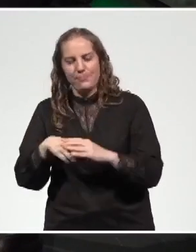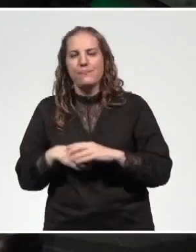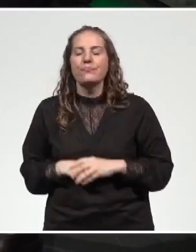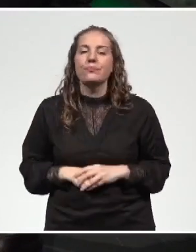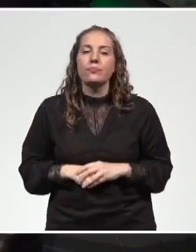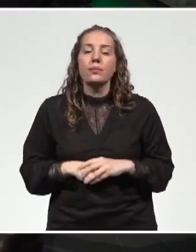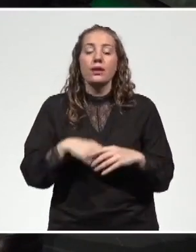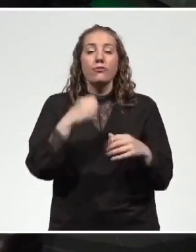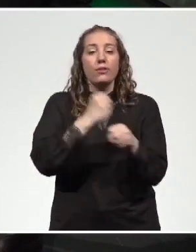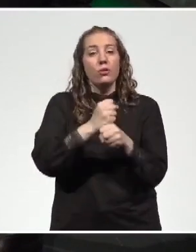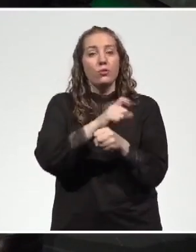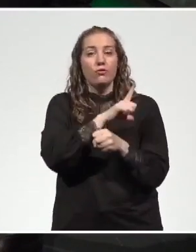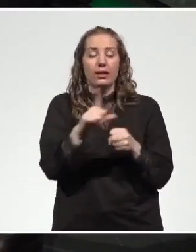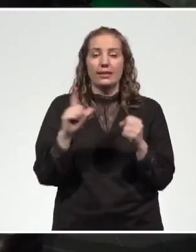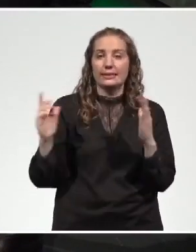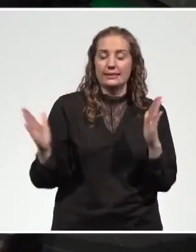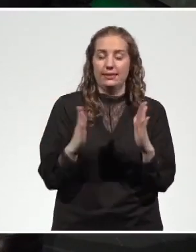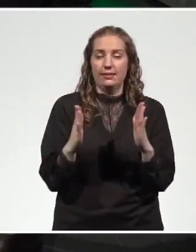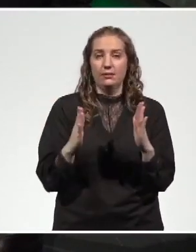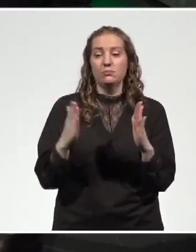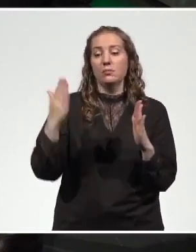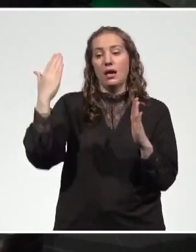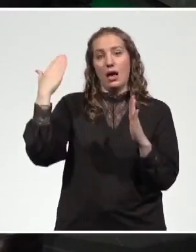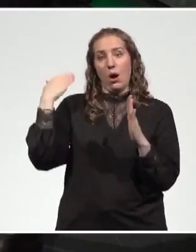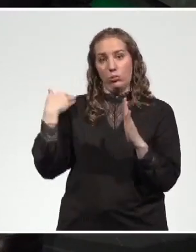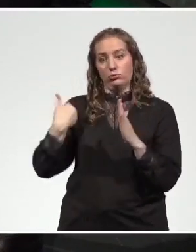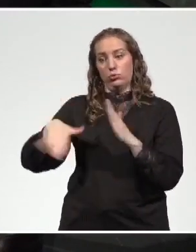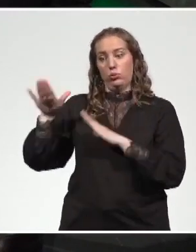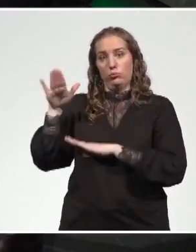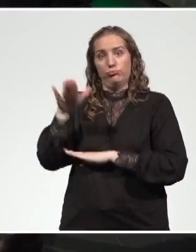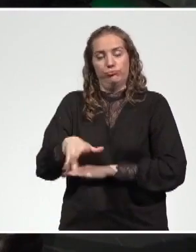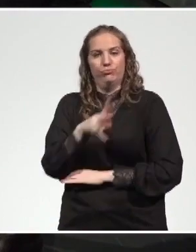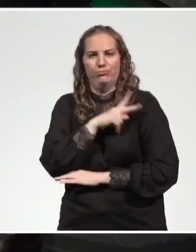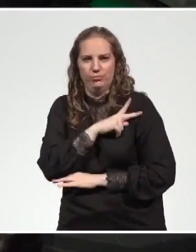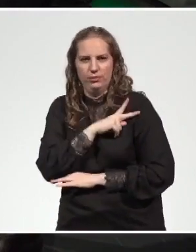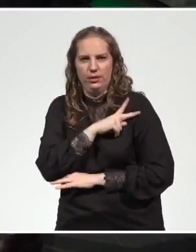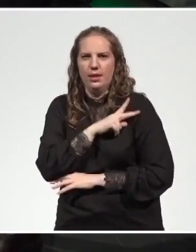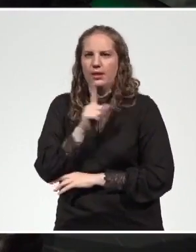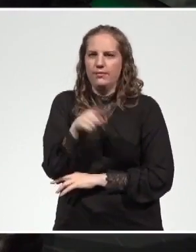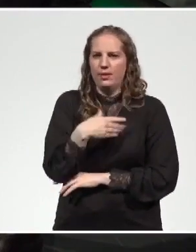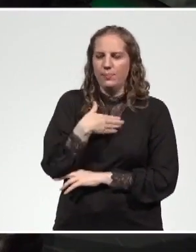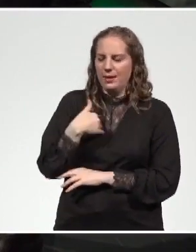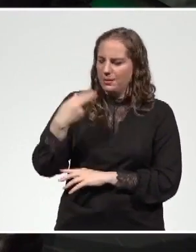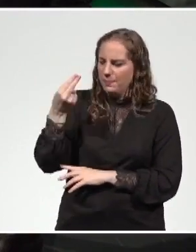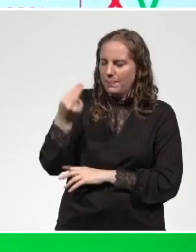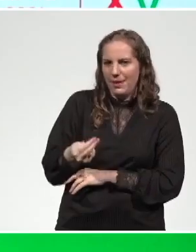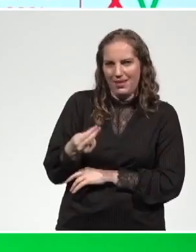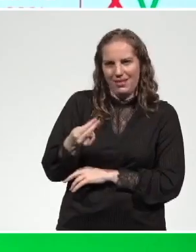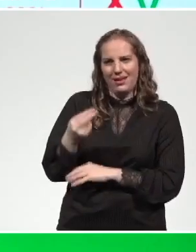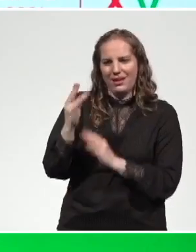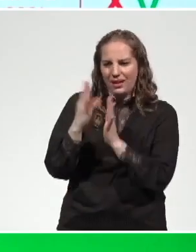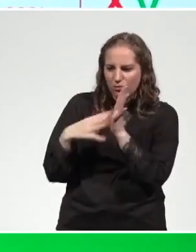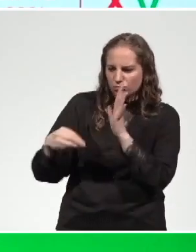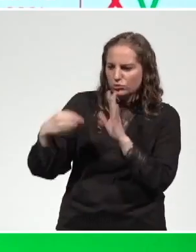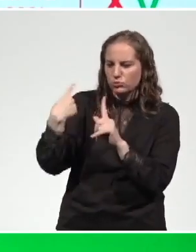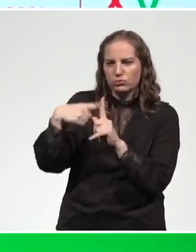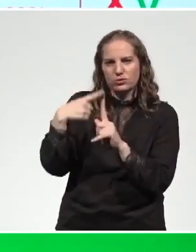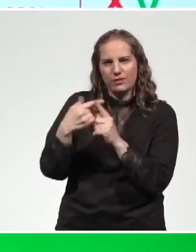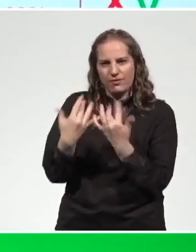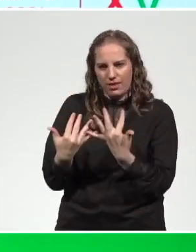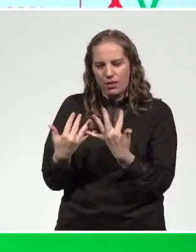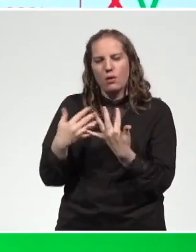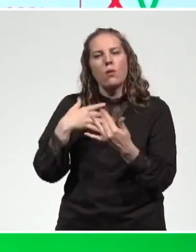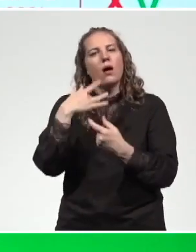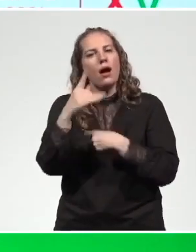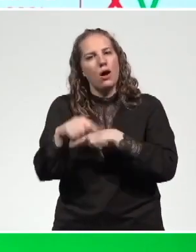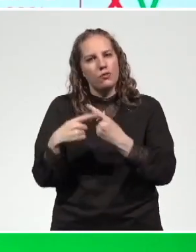Stytting vinnuvikanar var einn af stóru áfangunum á nýlinu kjörtímabili. Við viljum meta ávinninginn af styttri vinnuviku og halda áfram að